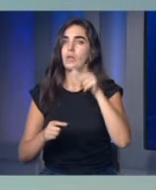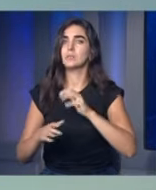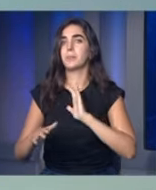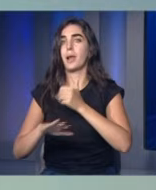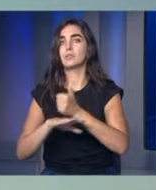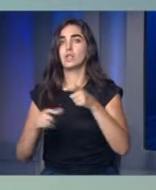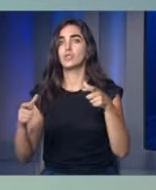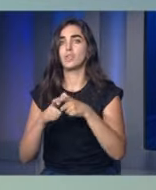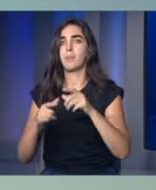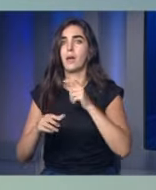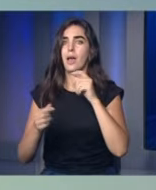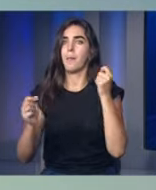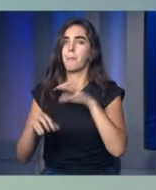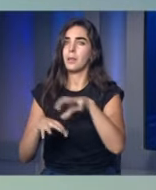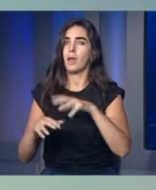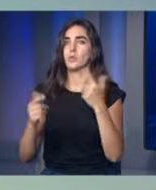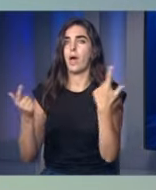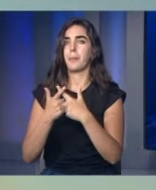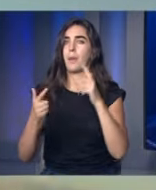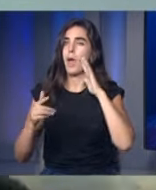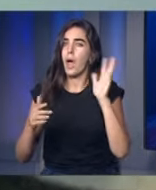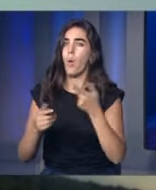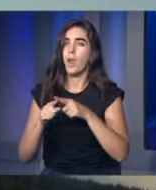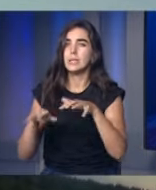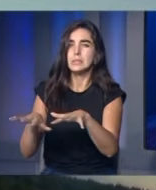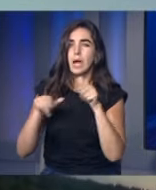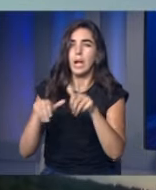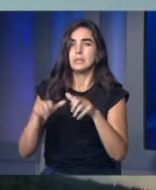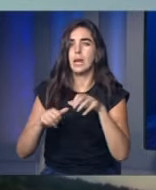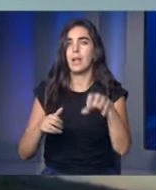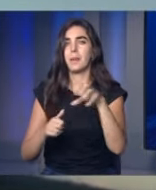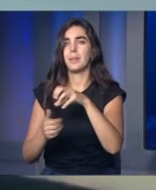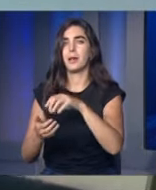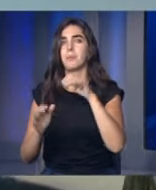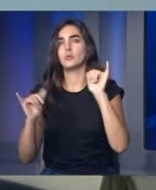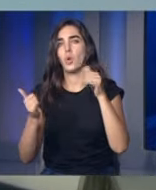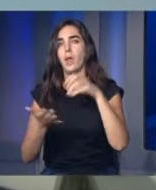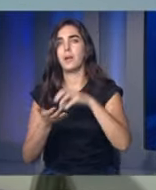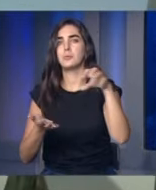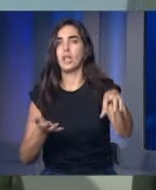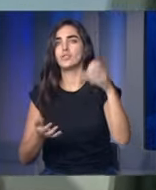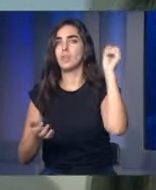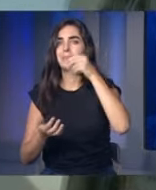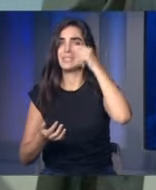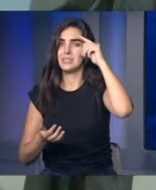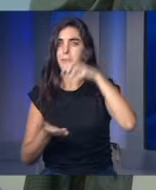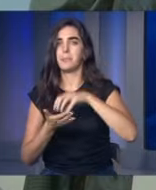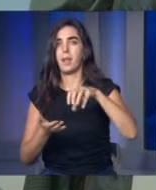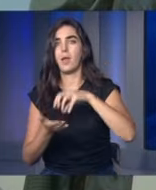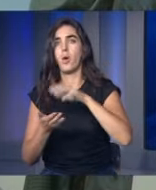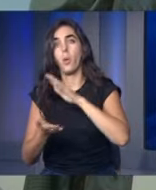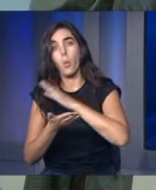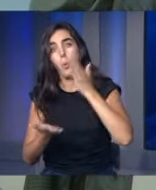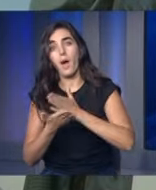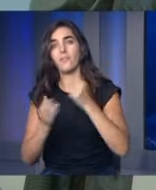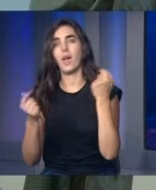الغضون بنيامين نتنياهو يرأس اجتماعا لمجلسه الحربي ويحاول أن يستغل ما حصل لفرض شروط وقف النار في جنوب